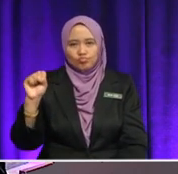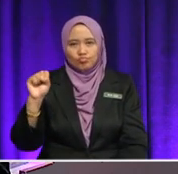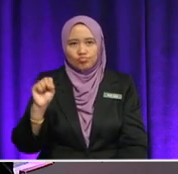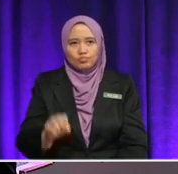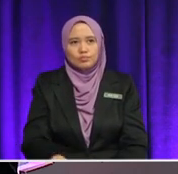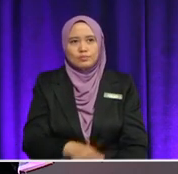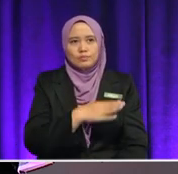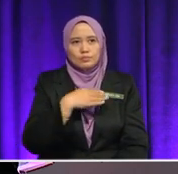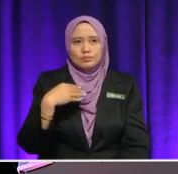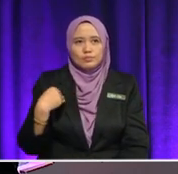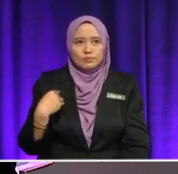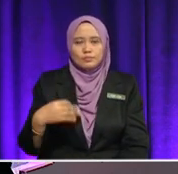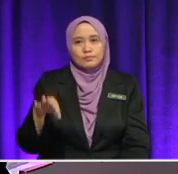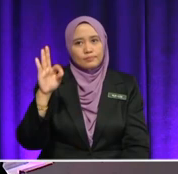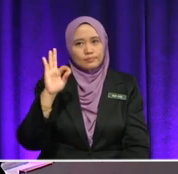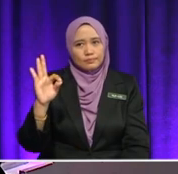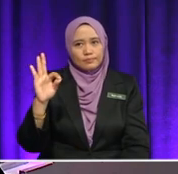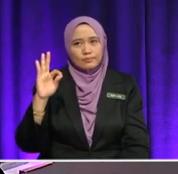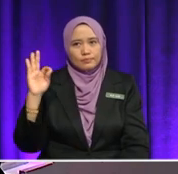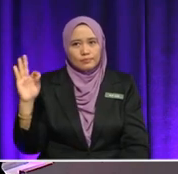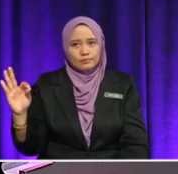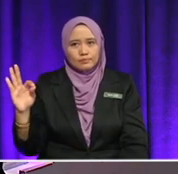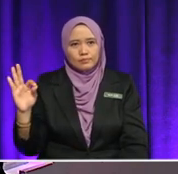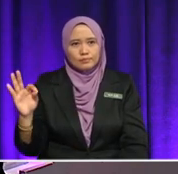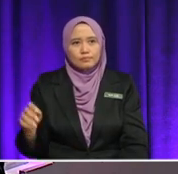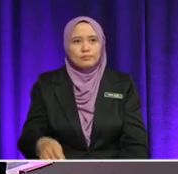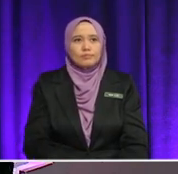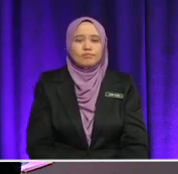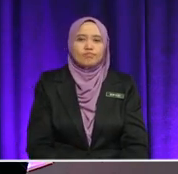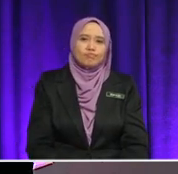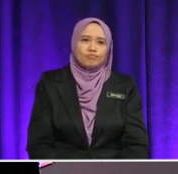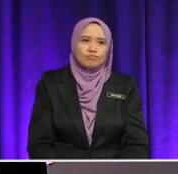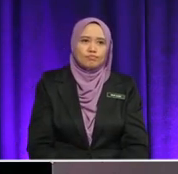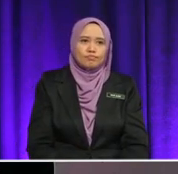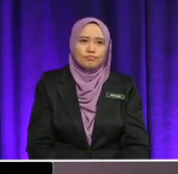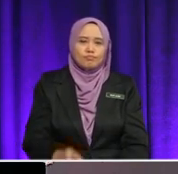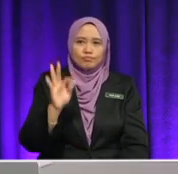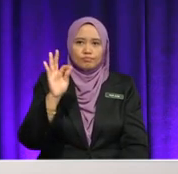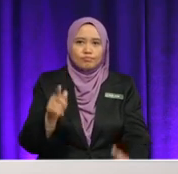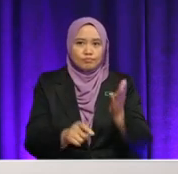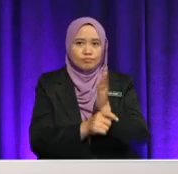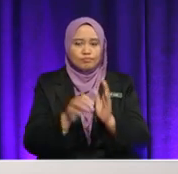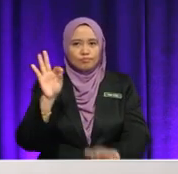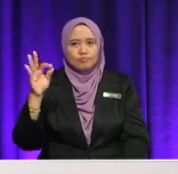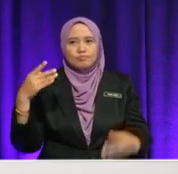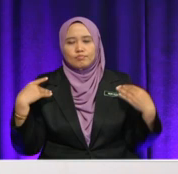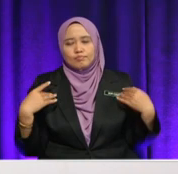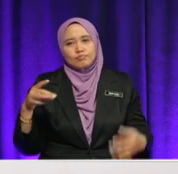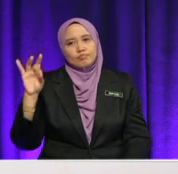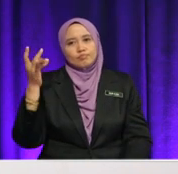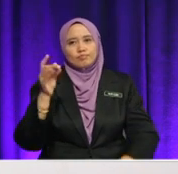dan bilangannya adalah 9 campur sembilan ke-18 kawasan saja